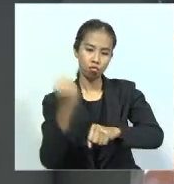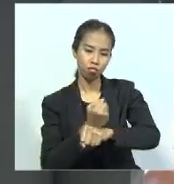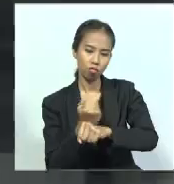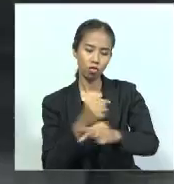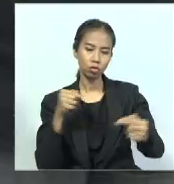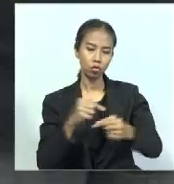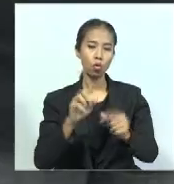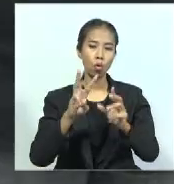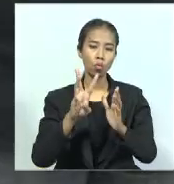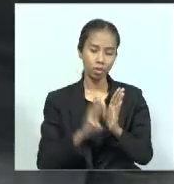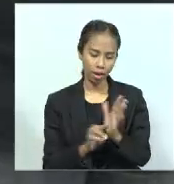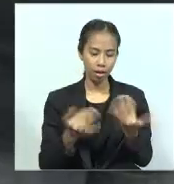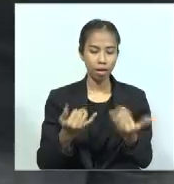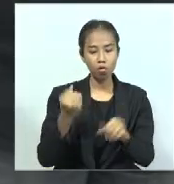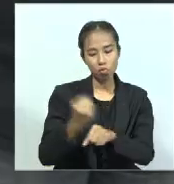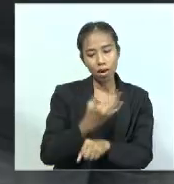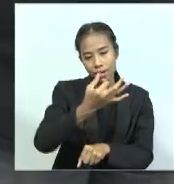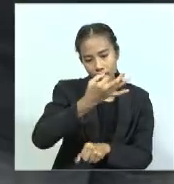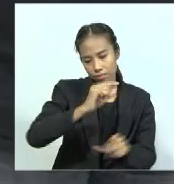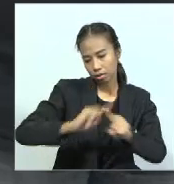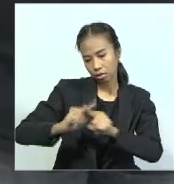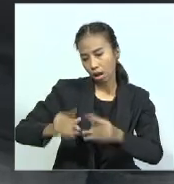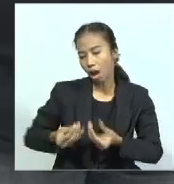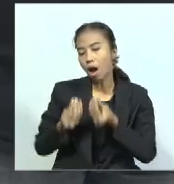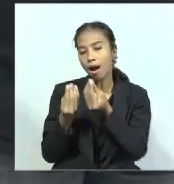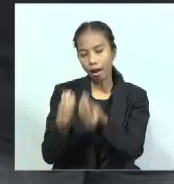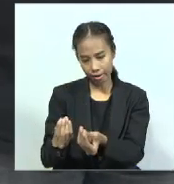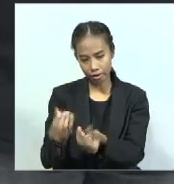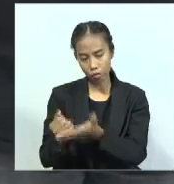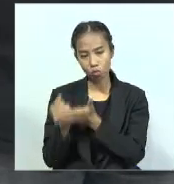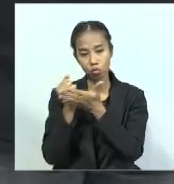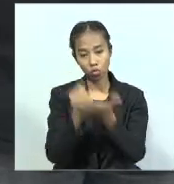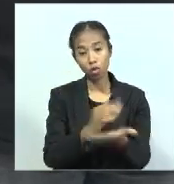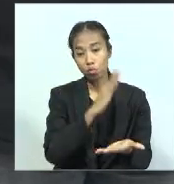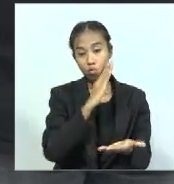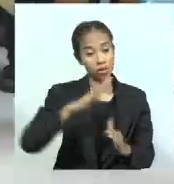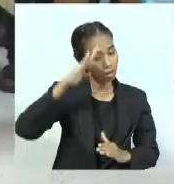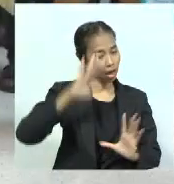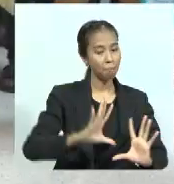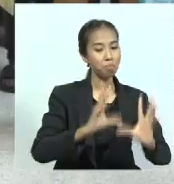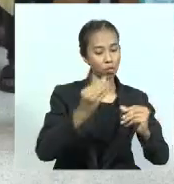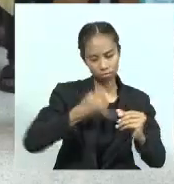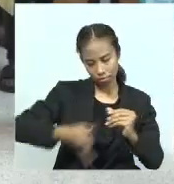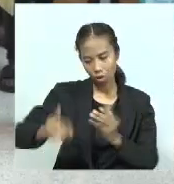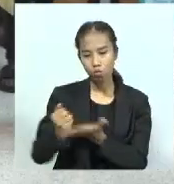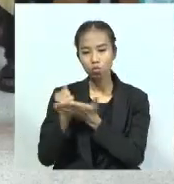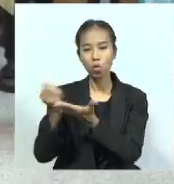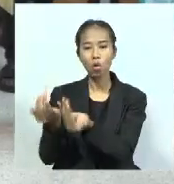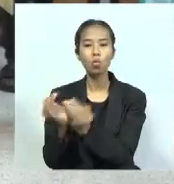าและทักษะอาชีพให้กับทหารทุกนายพร้อมเป็นหลักให้กับครอบครัวเมื่อปลดประจำการไปค่ะ